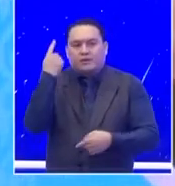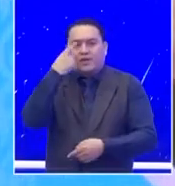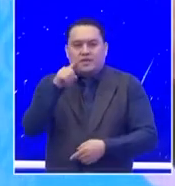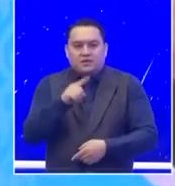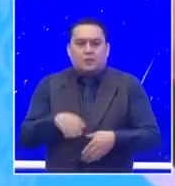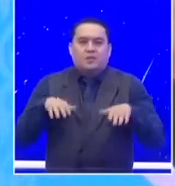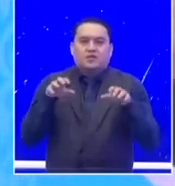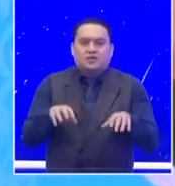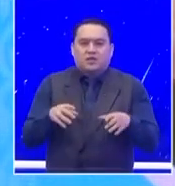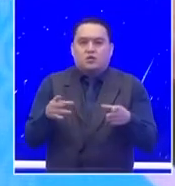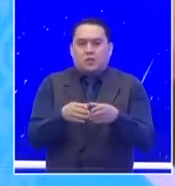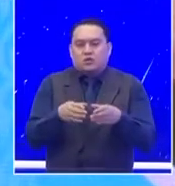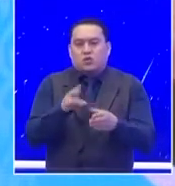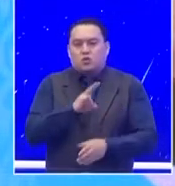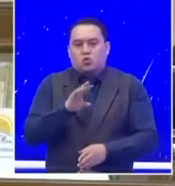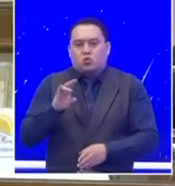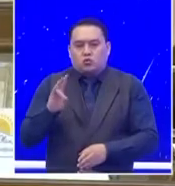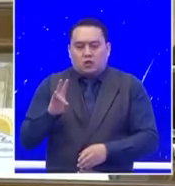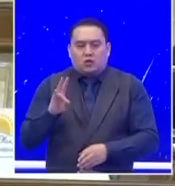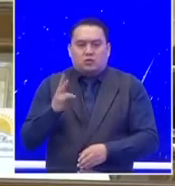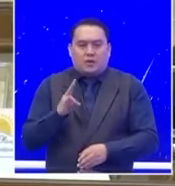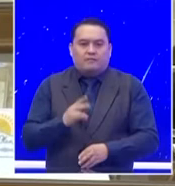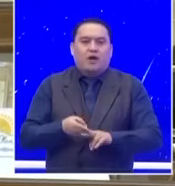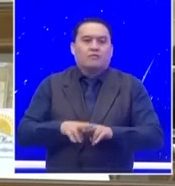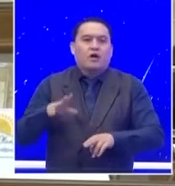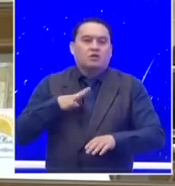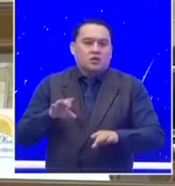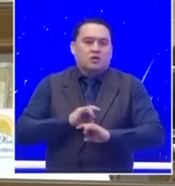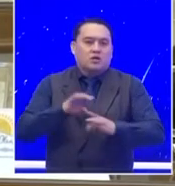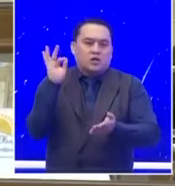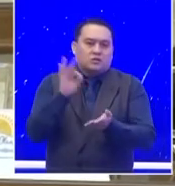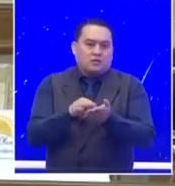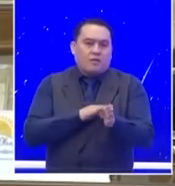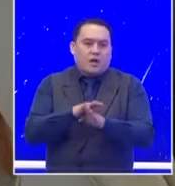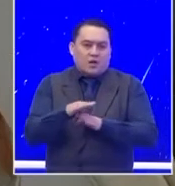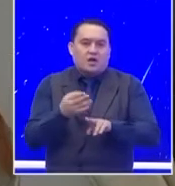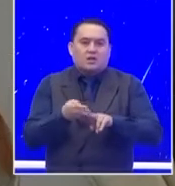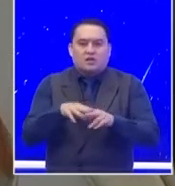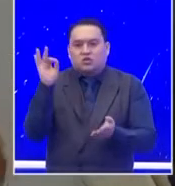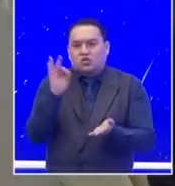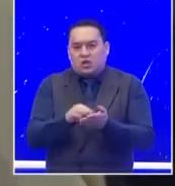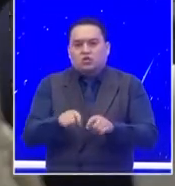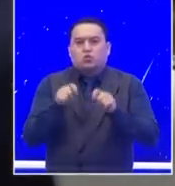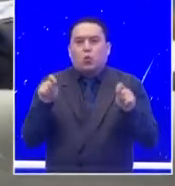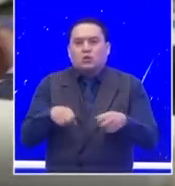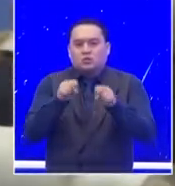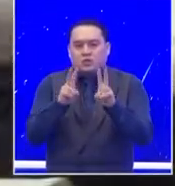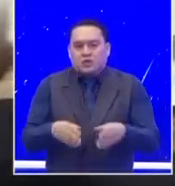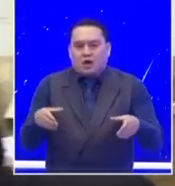инициатив председателя партии Елбасы Нурсултана Назарбаева. В целях реализации этой задачи созданы